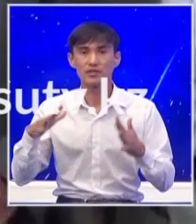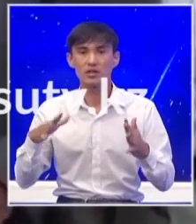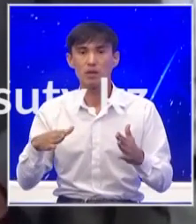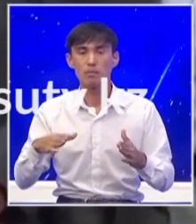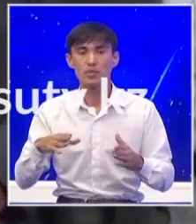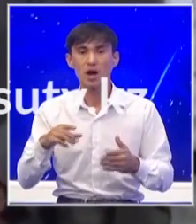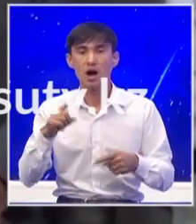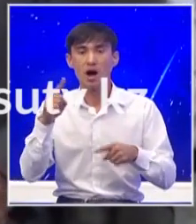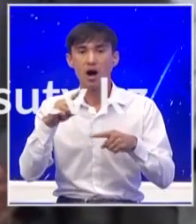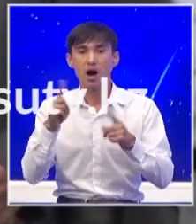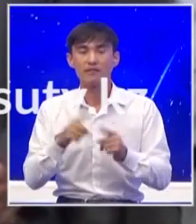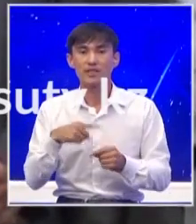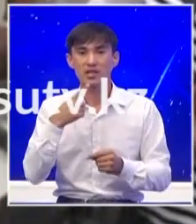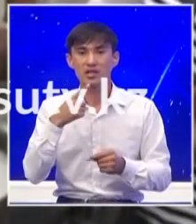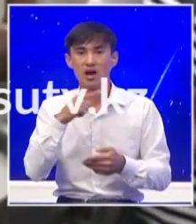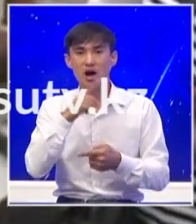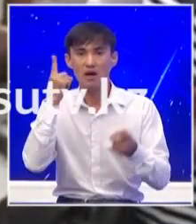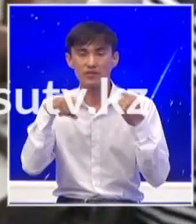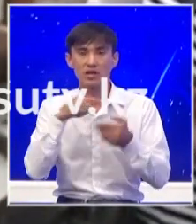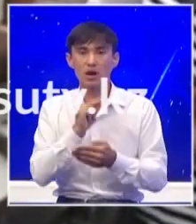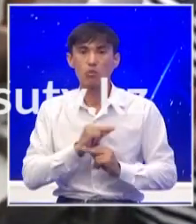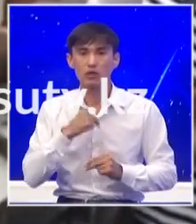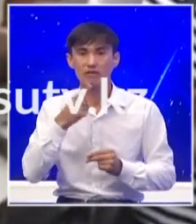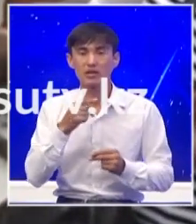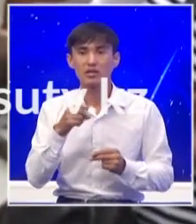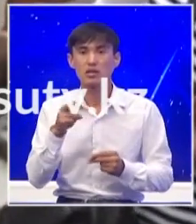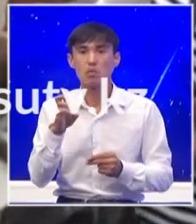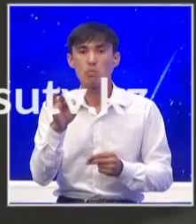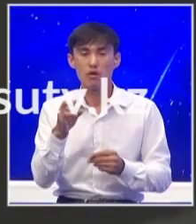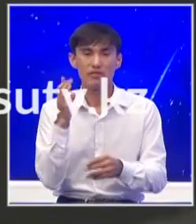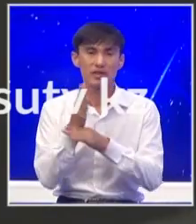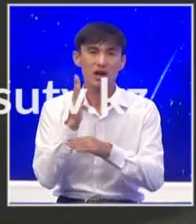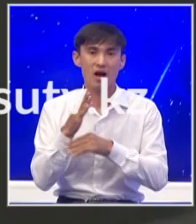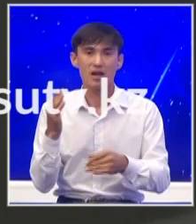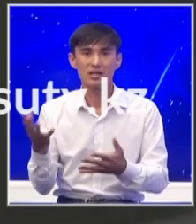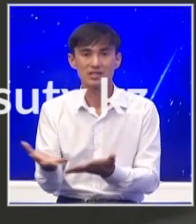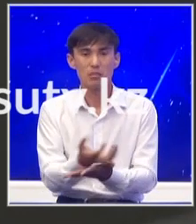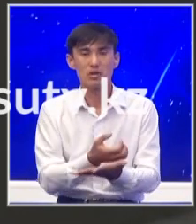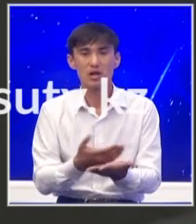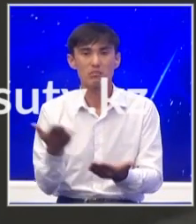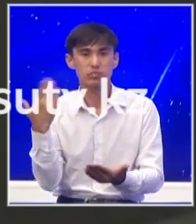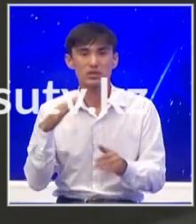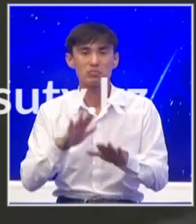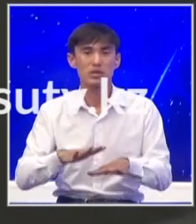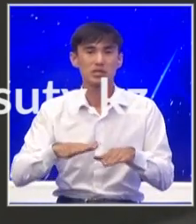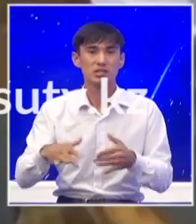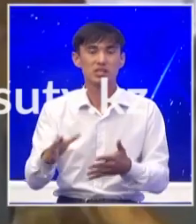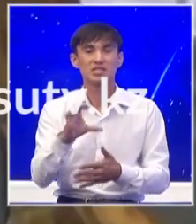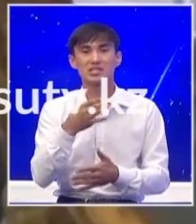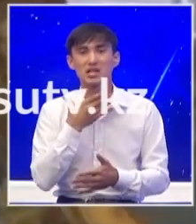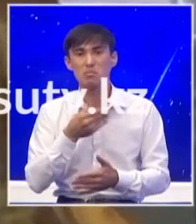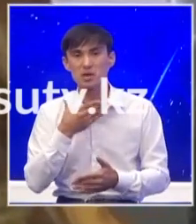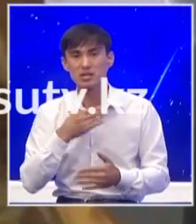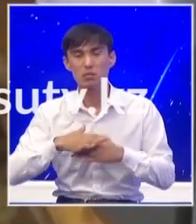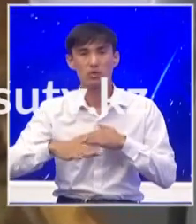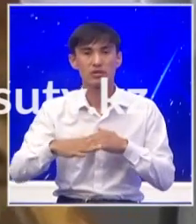признаются, что материал для скульптур, бревна и коряги он собирал на территории бывшего Семипалатинского полигона. Некоторые из них будто